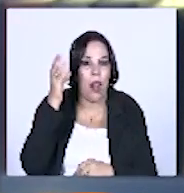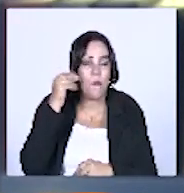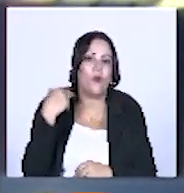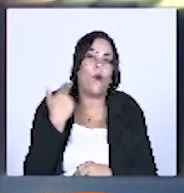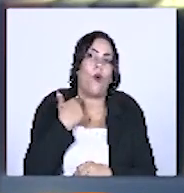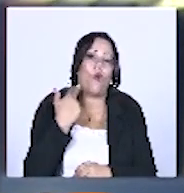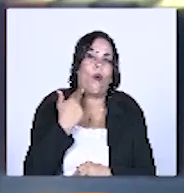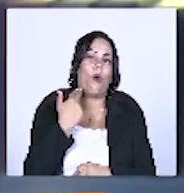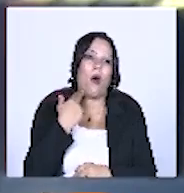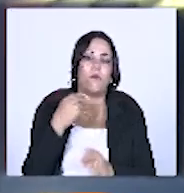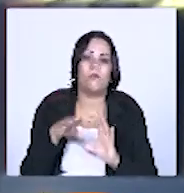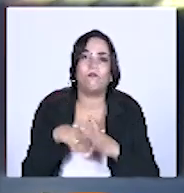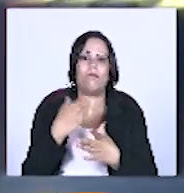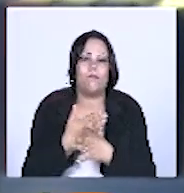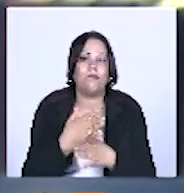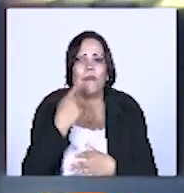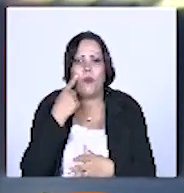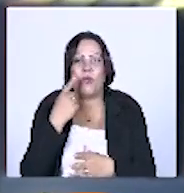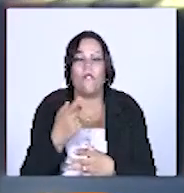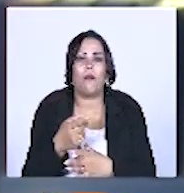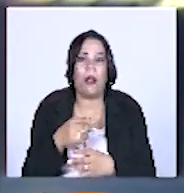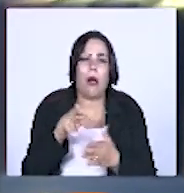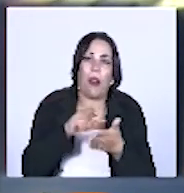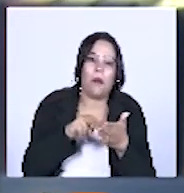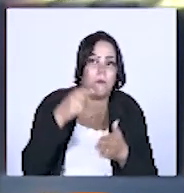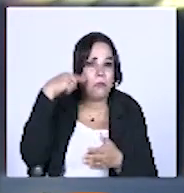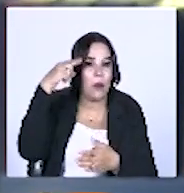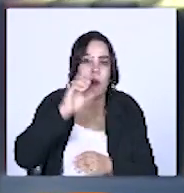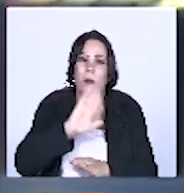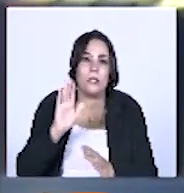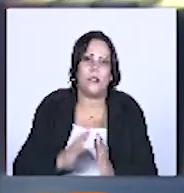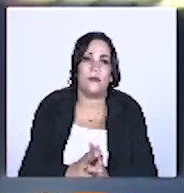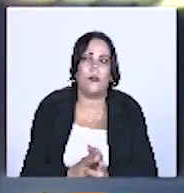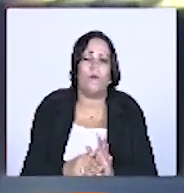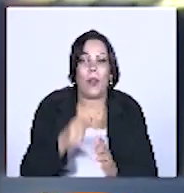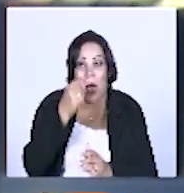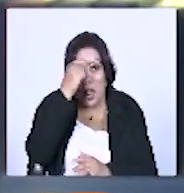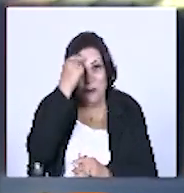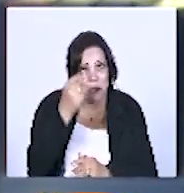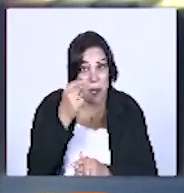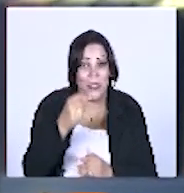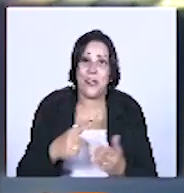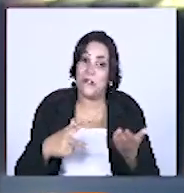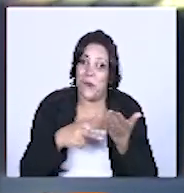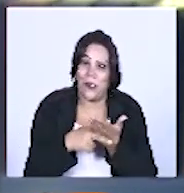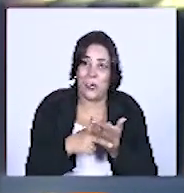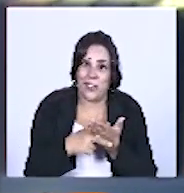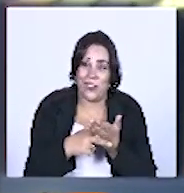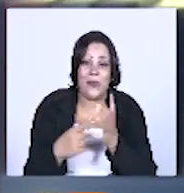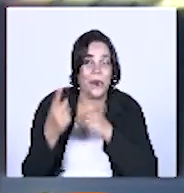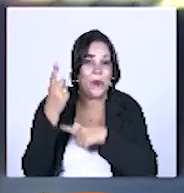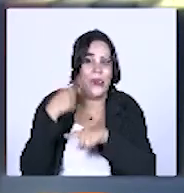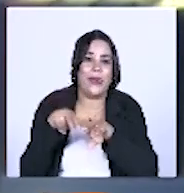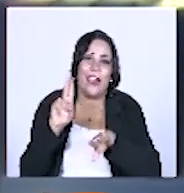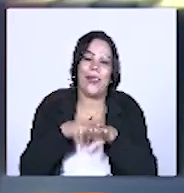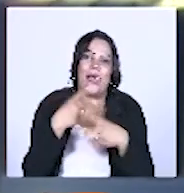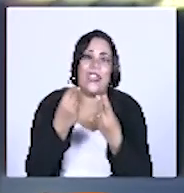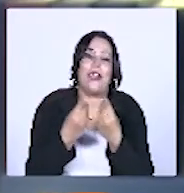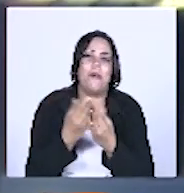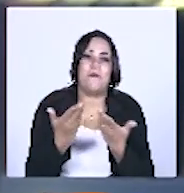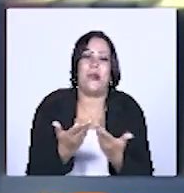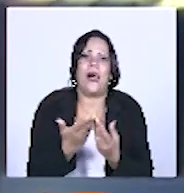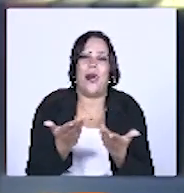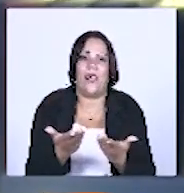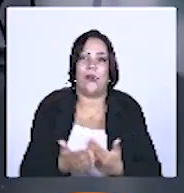وارقام وليس بناء على نظريات ووجهات نظر اسمحوا لنا نخرج الى فاصل ونعود لاستكمال فقرات